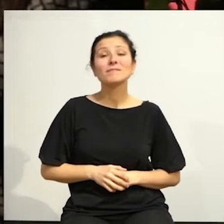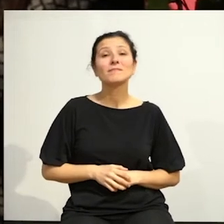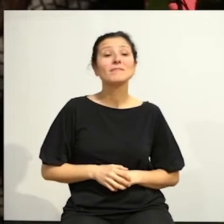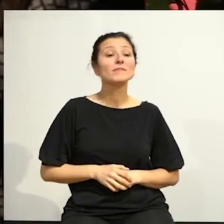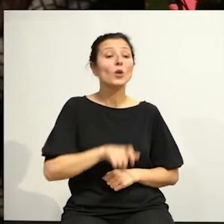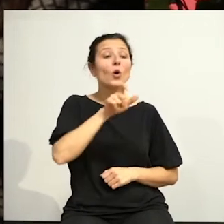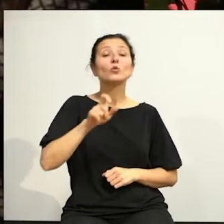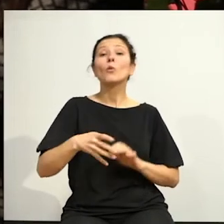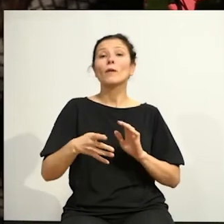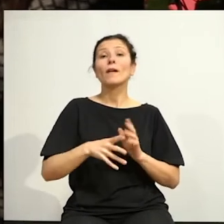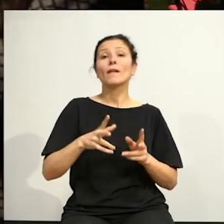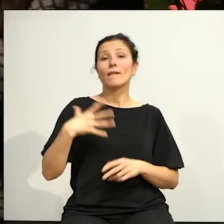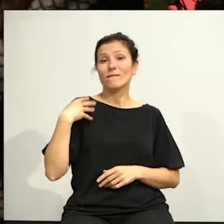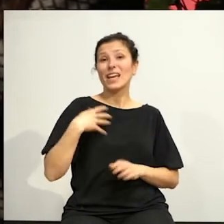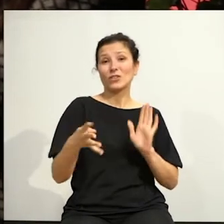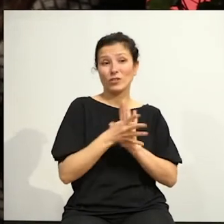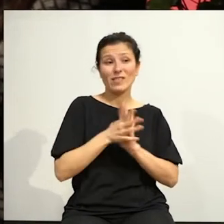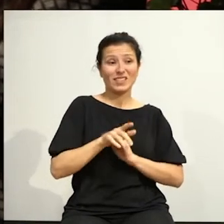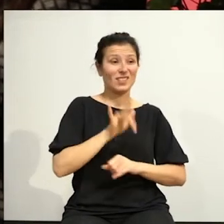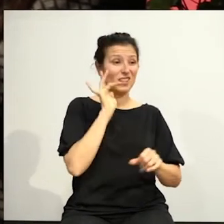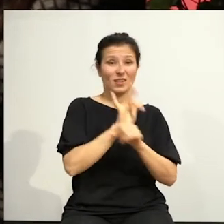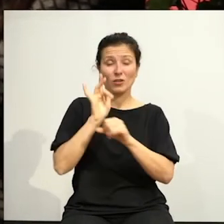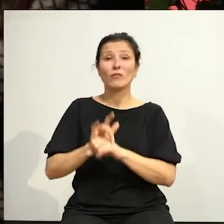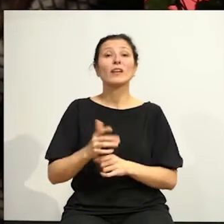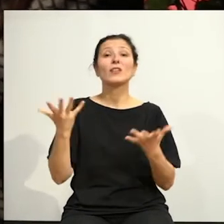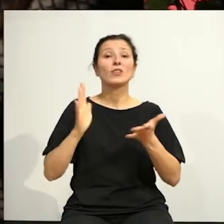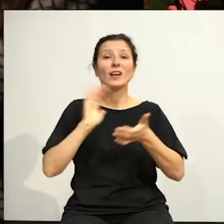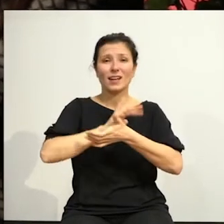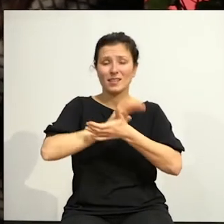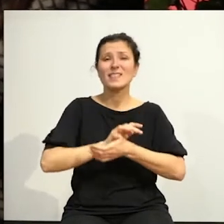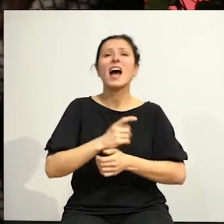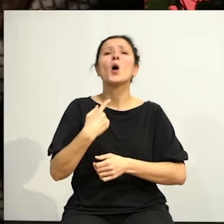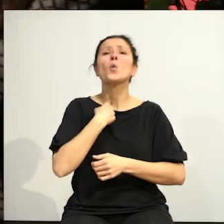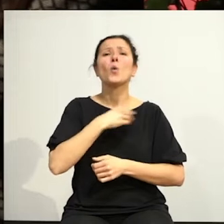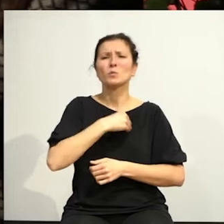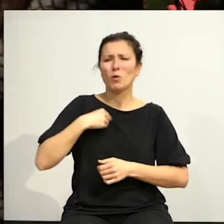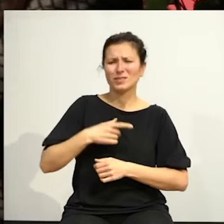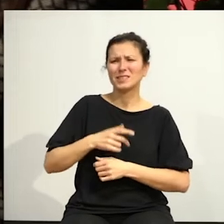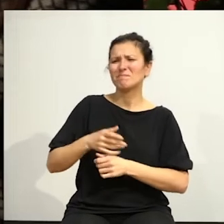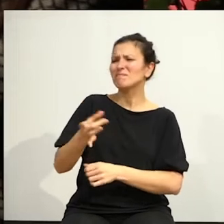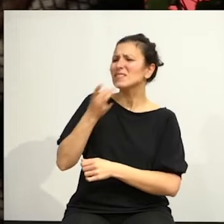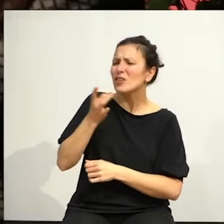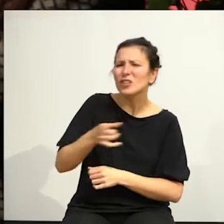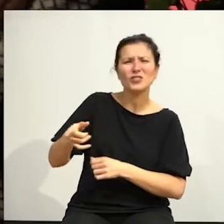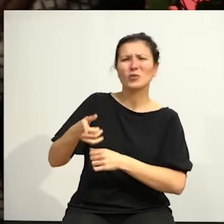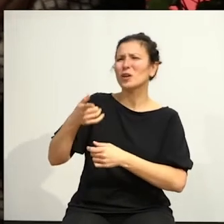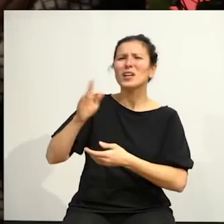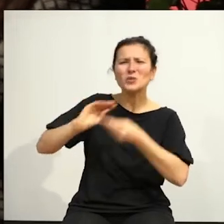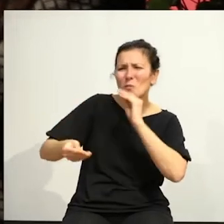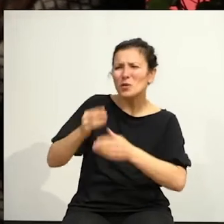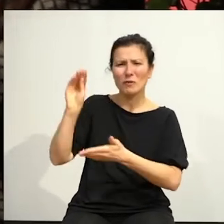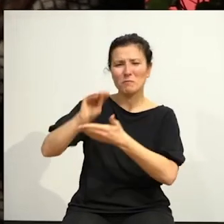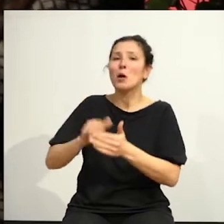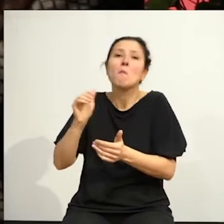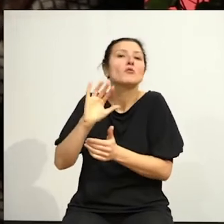XIX-wieczni krytycy, choćby w Głosie Polskim, zarzucali mu tą niejasność, to skomplikowanie, to, że to się nie da zrozumieć po prostu, że może i tam jest